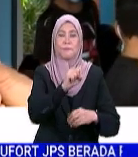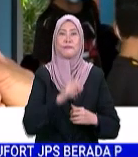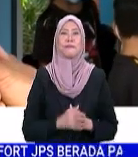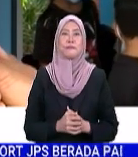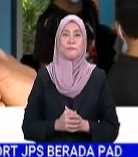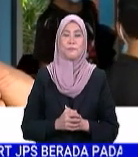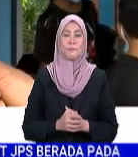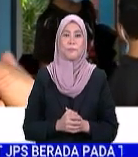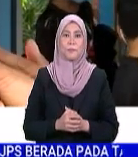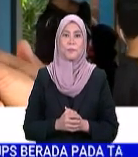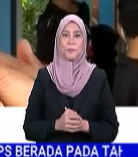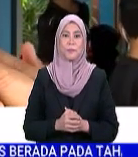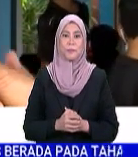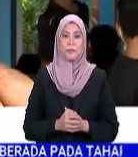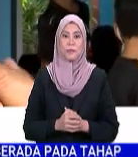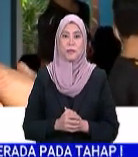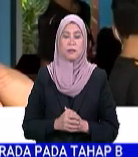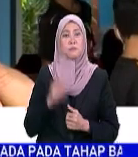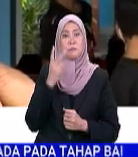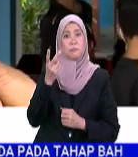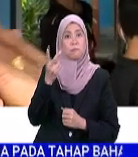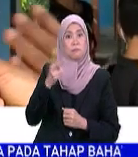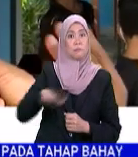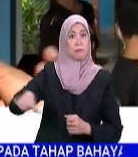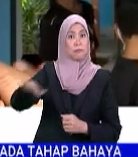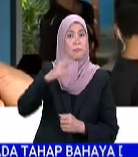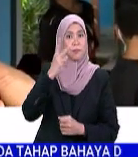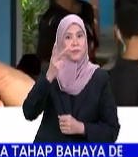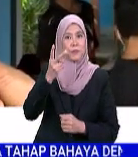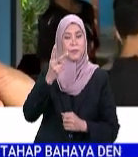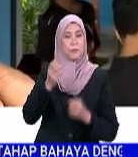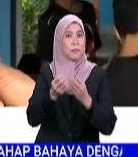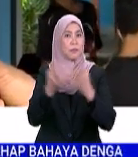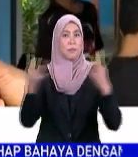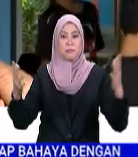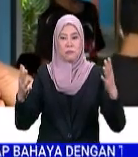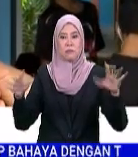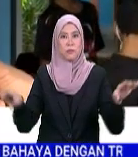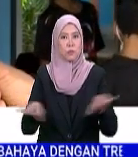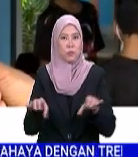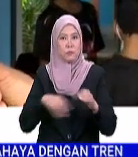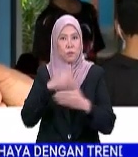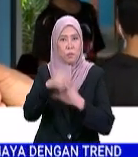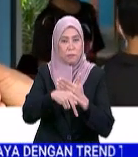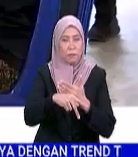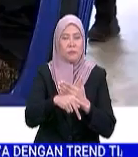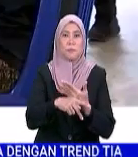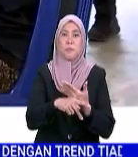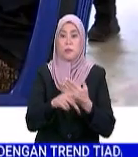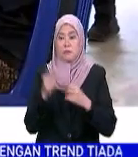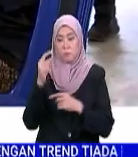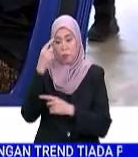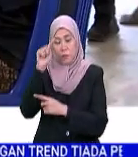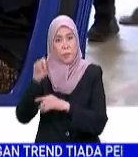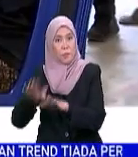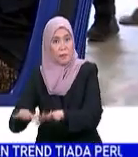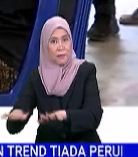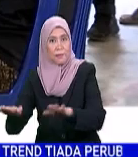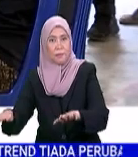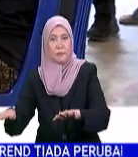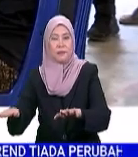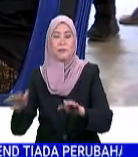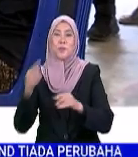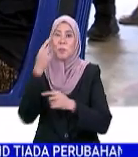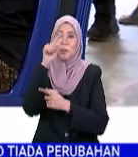kalau sebagaimana yang tuan-tuan lihat, banyak kita laksanakan bukan hanya kepada kanak-kanak, juga kepada